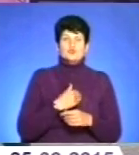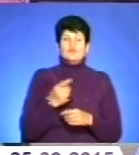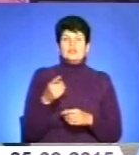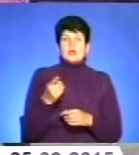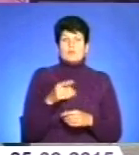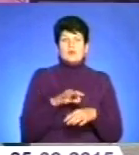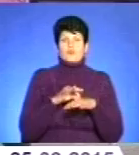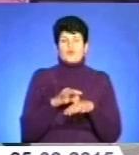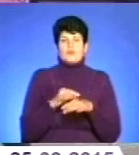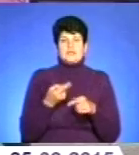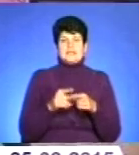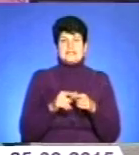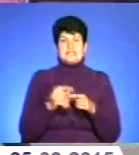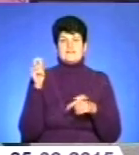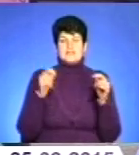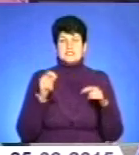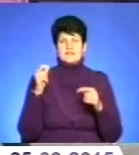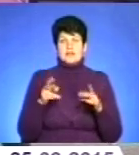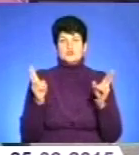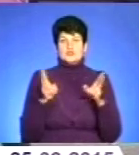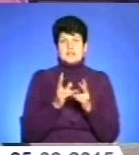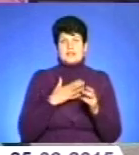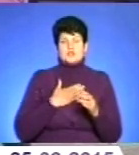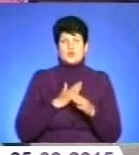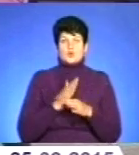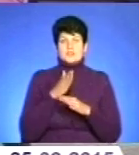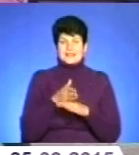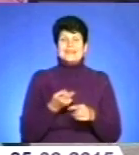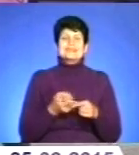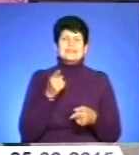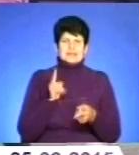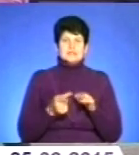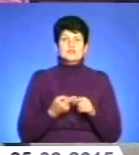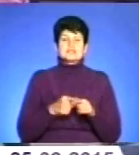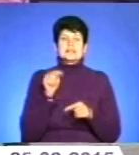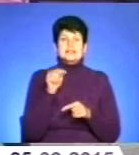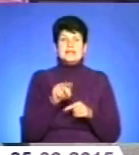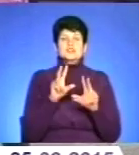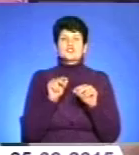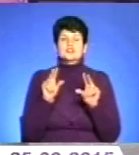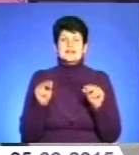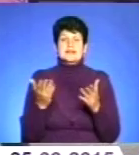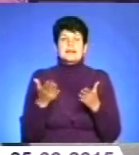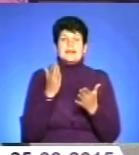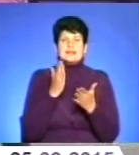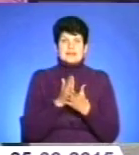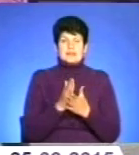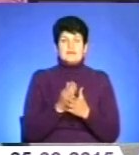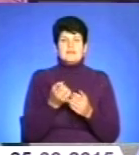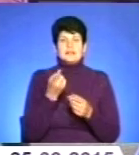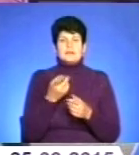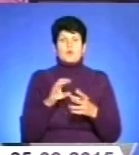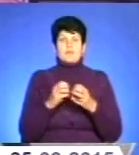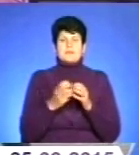проводити постійно цей ретро-фестиваль і хочемо гідно зустріти наших гостей. Тому що дійсно це те щастя, яке ми кожне сьогодні є виклики, є проблеми на